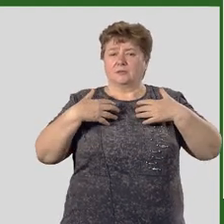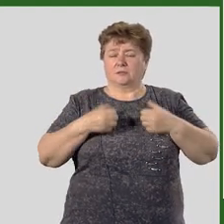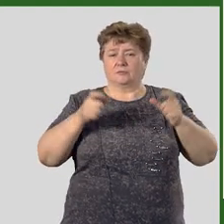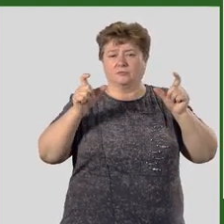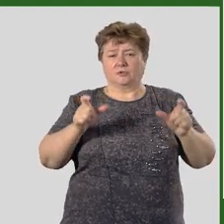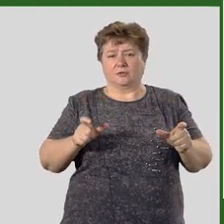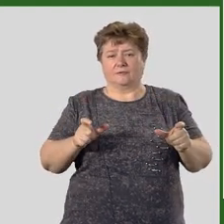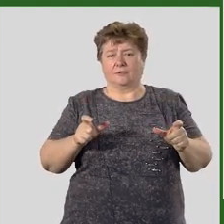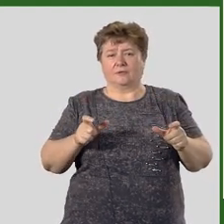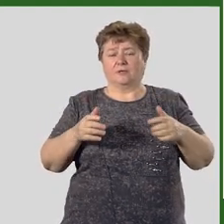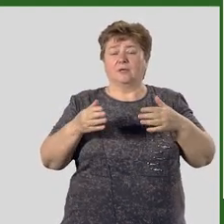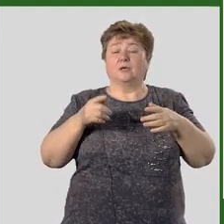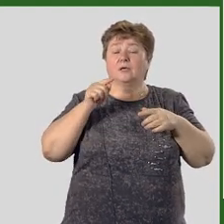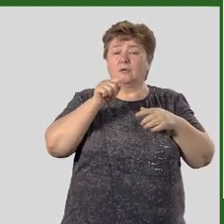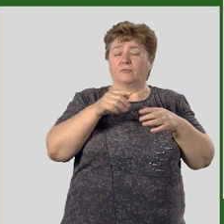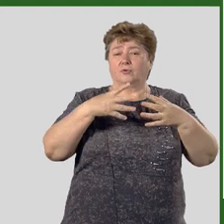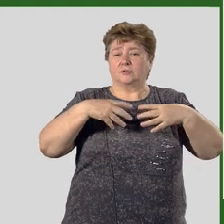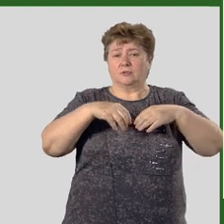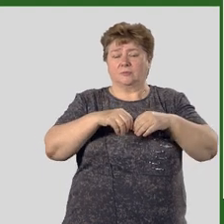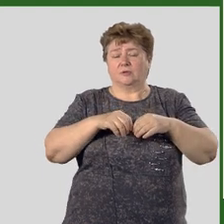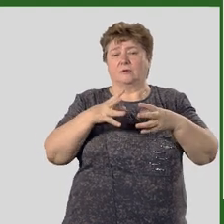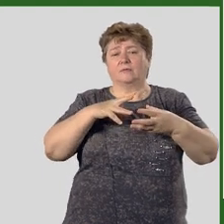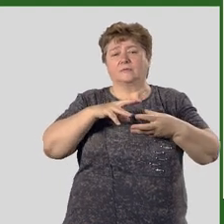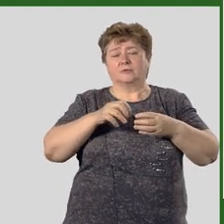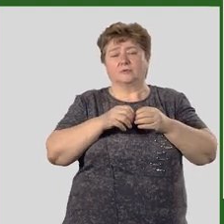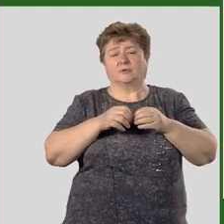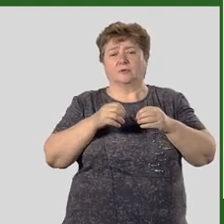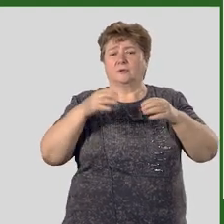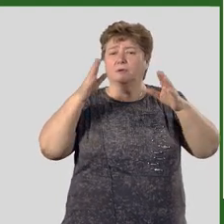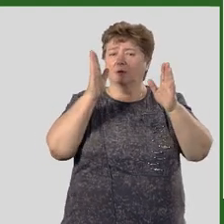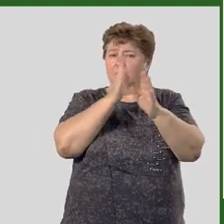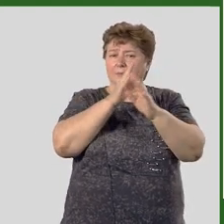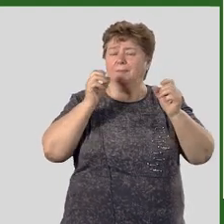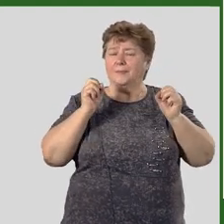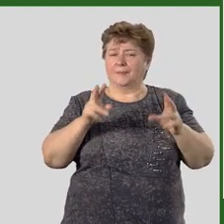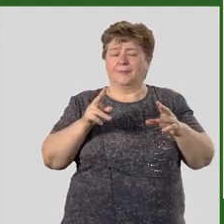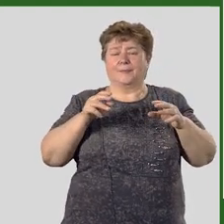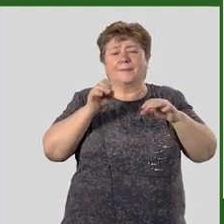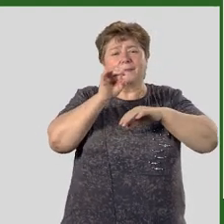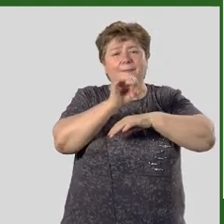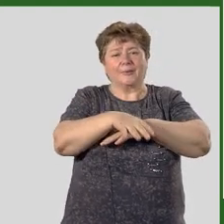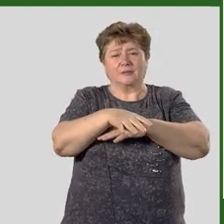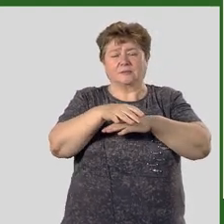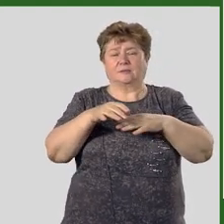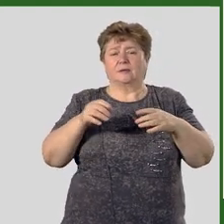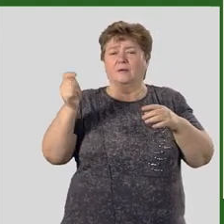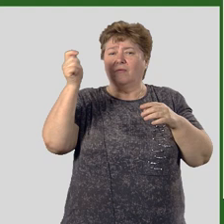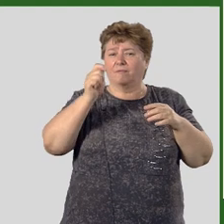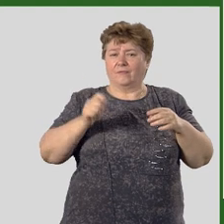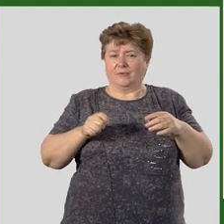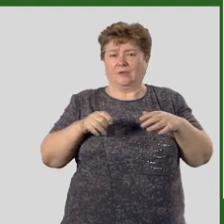здоровью человека и его семье в результате природных катаклизмов, бедствий,